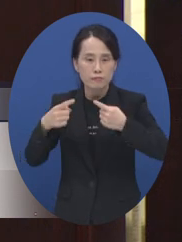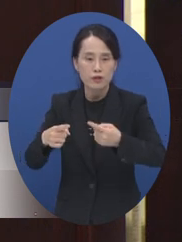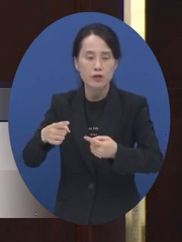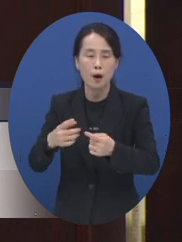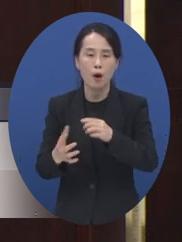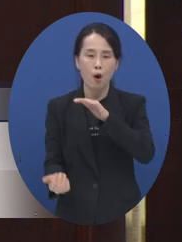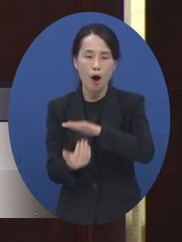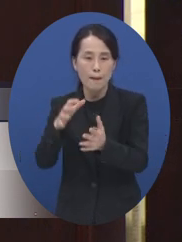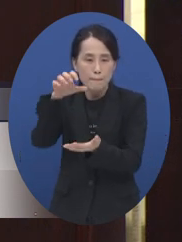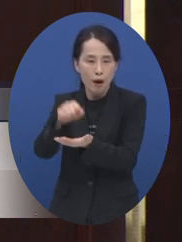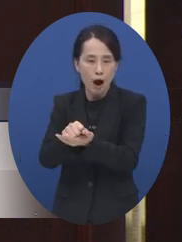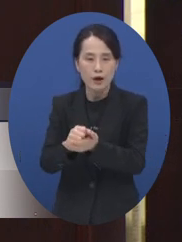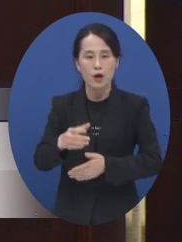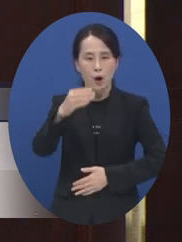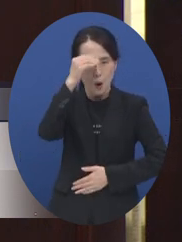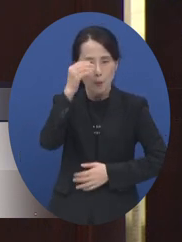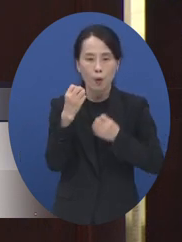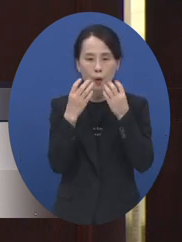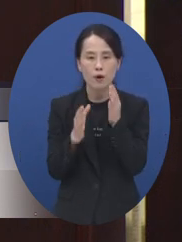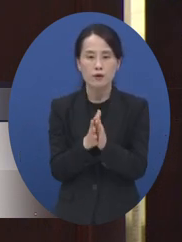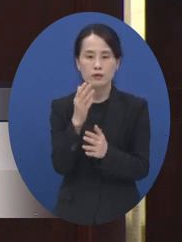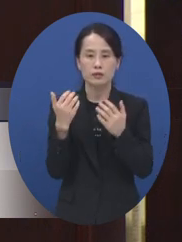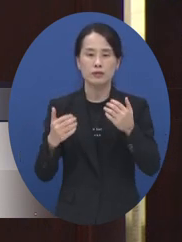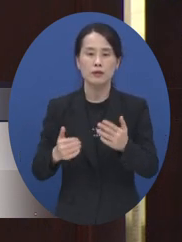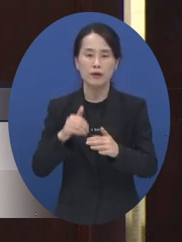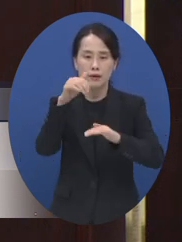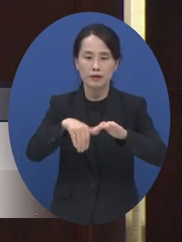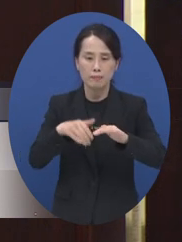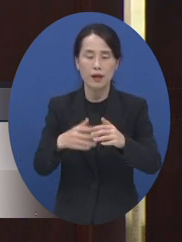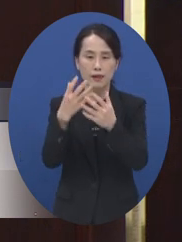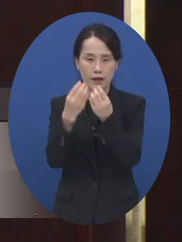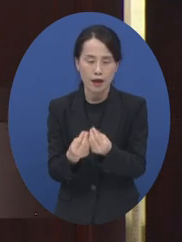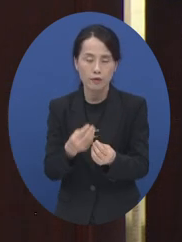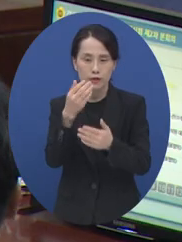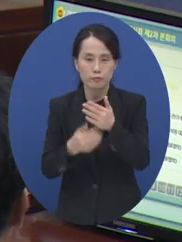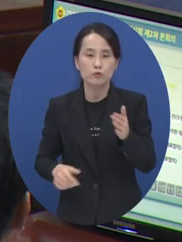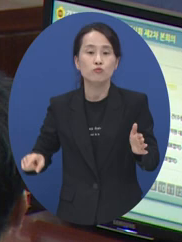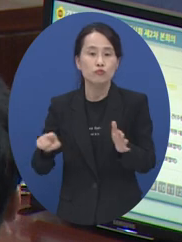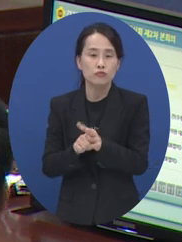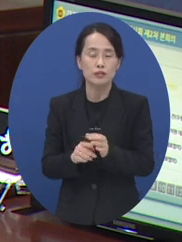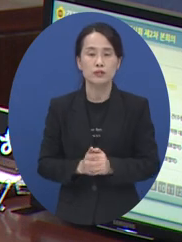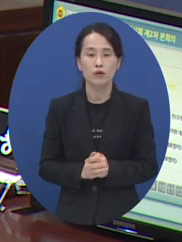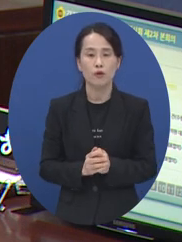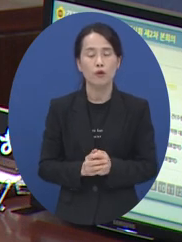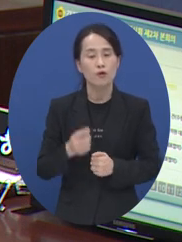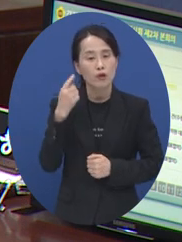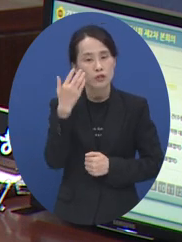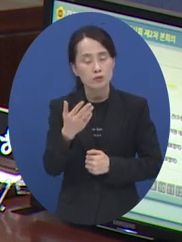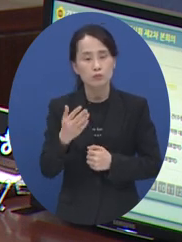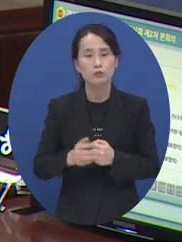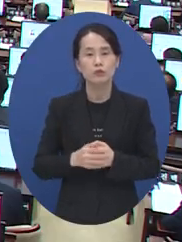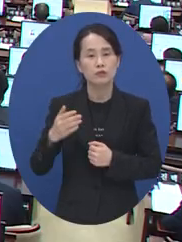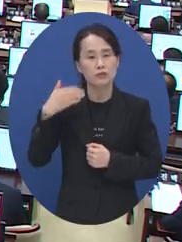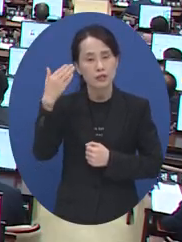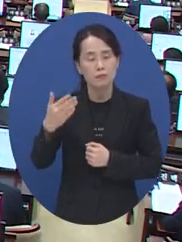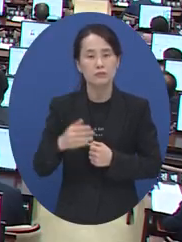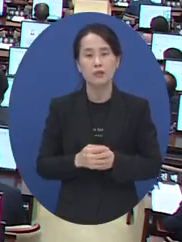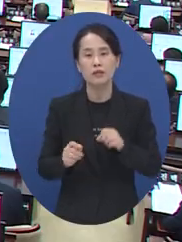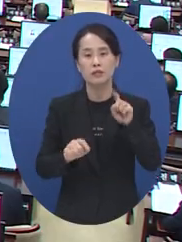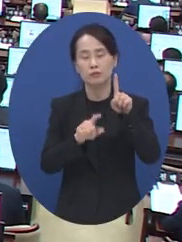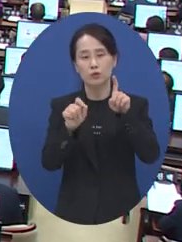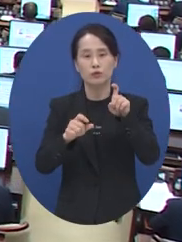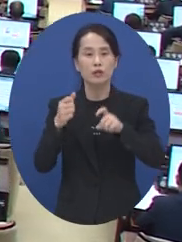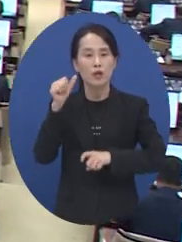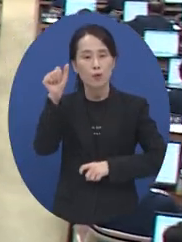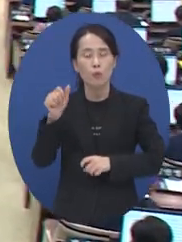지분을 최대한 확보하여 모범적인 신도시개발 사례로 남을 수 있도록 도정질문 등이 예정된 다음 회기 는 다음달